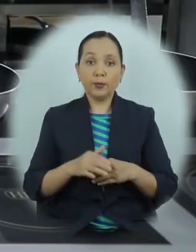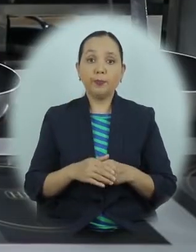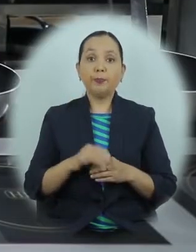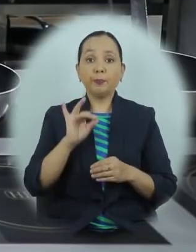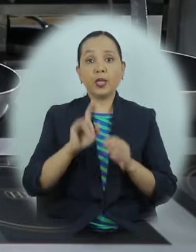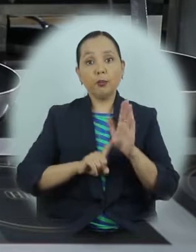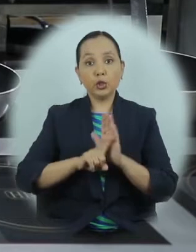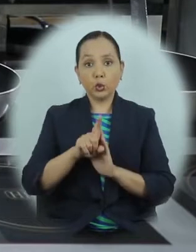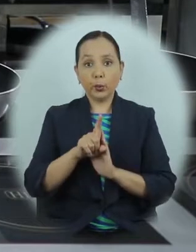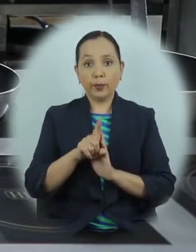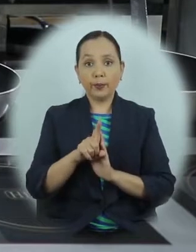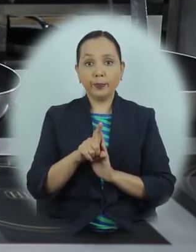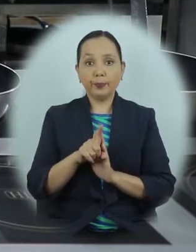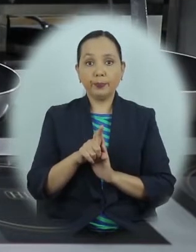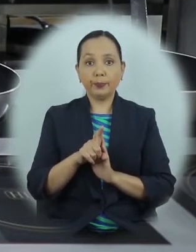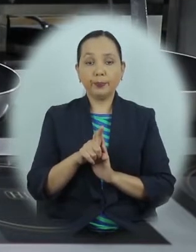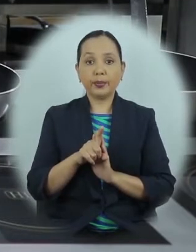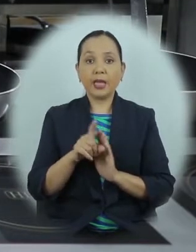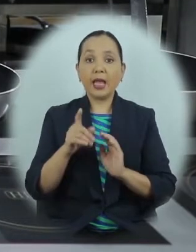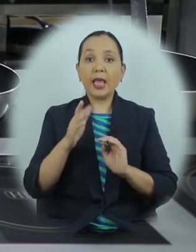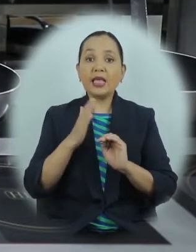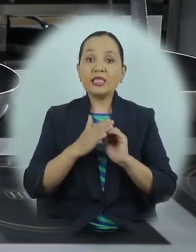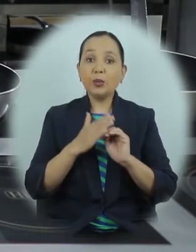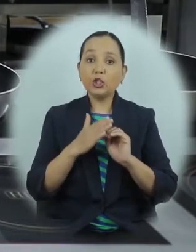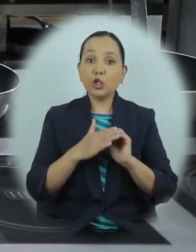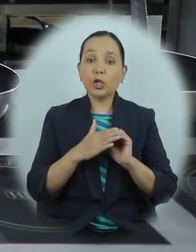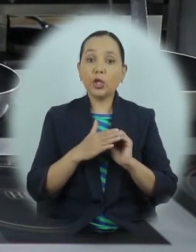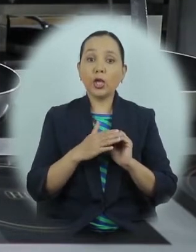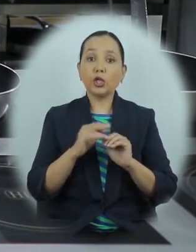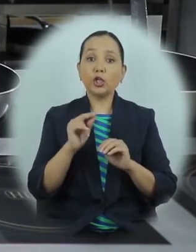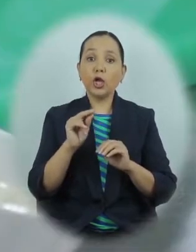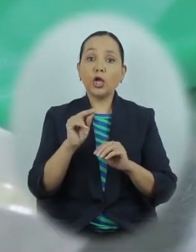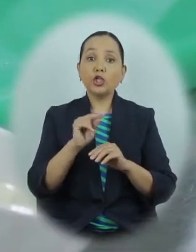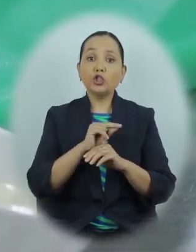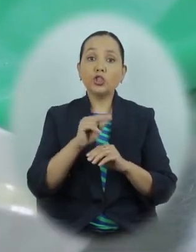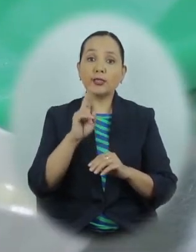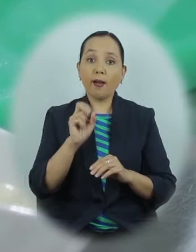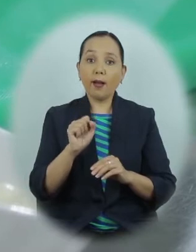и приступим измельчения зубчика чеснока